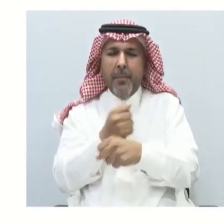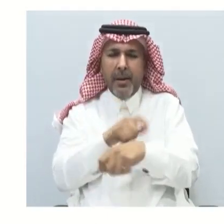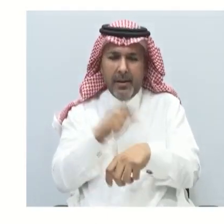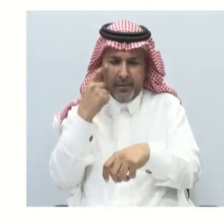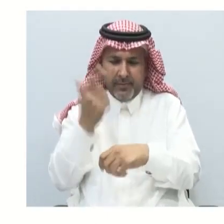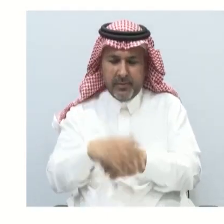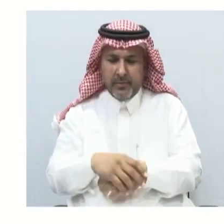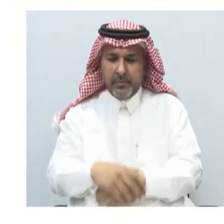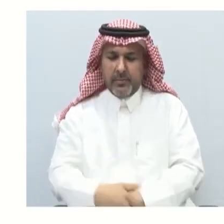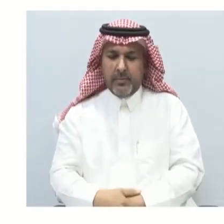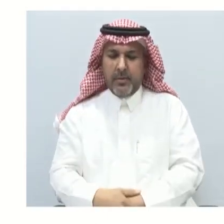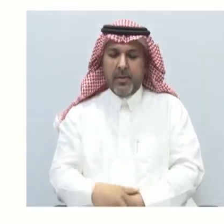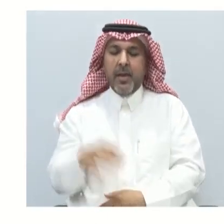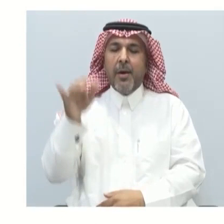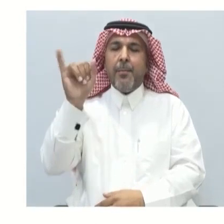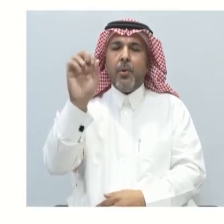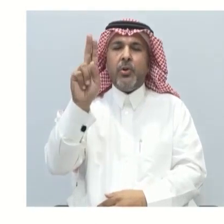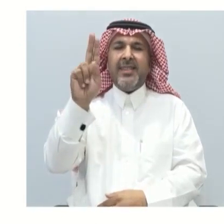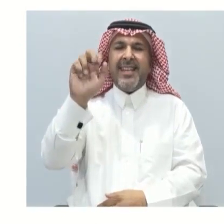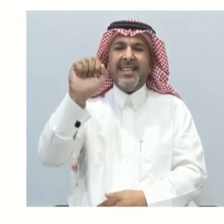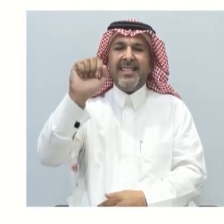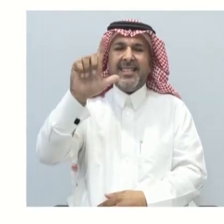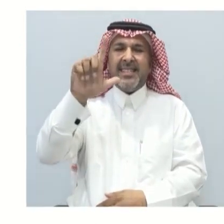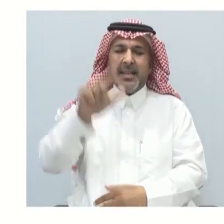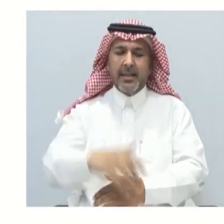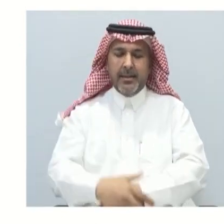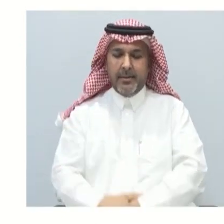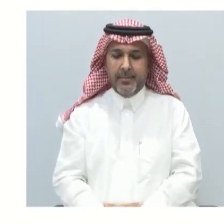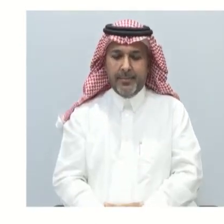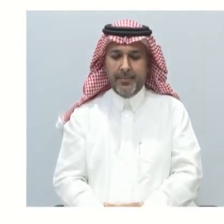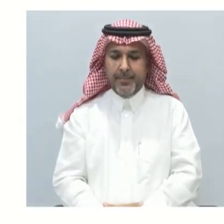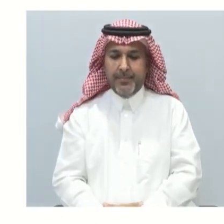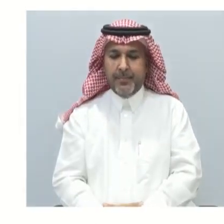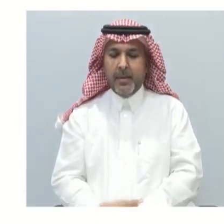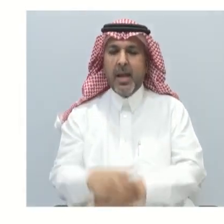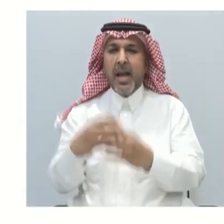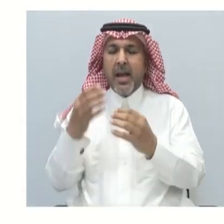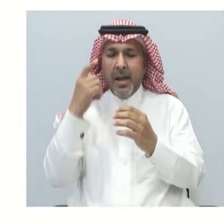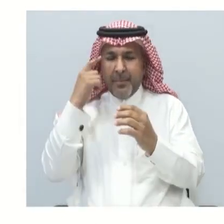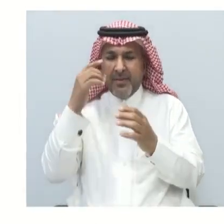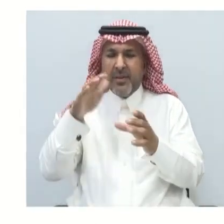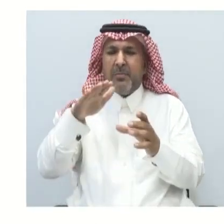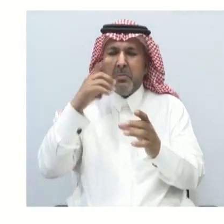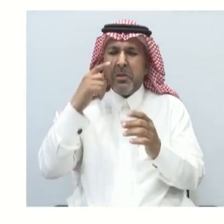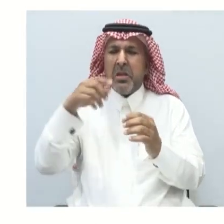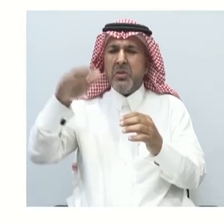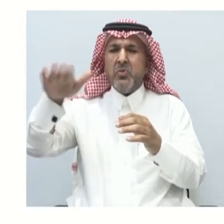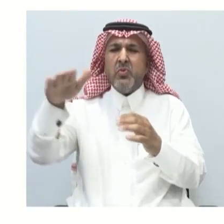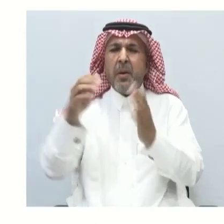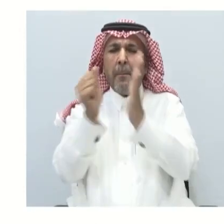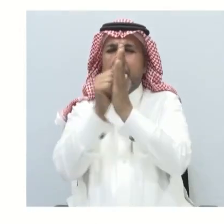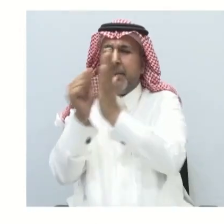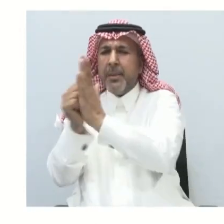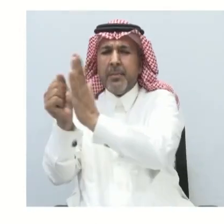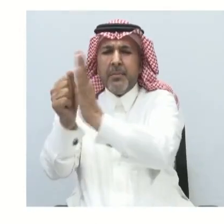البيان هنا يعتبر بيان ايضا متصل او متغير متصل عدد السكان في جمهوريه التشيك طبعا كون عدد ما